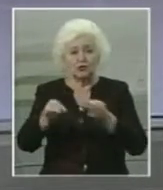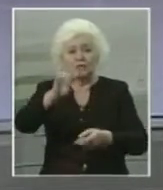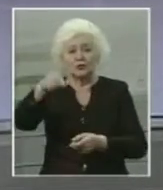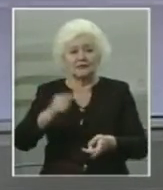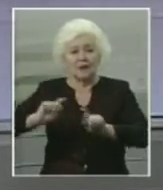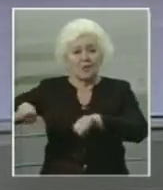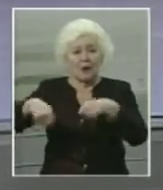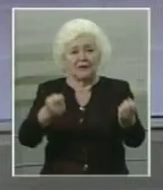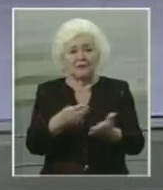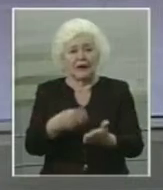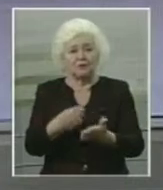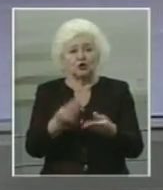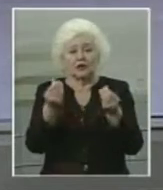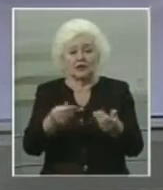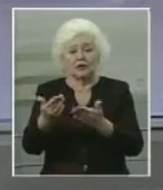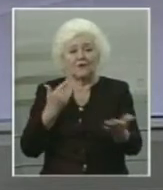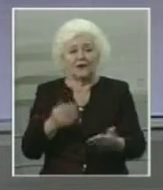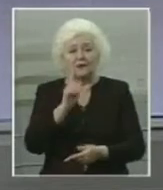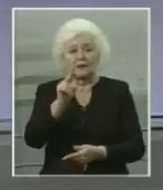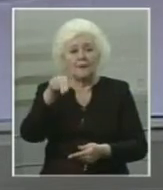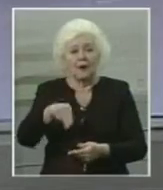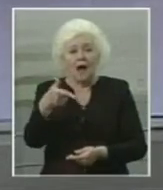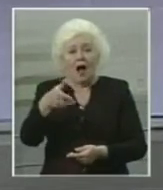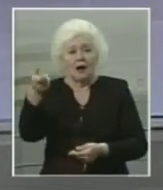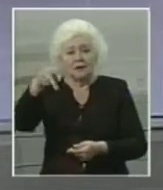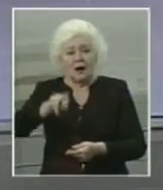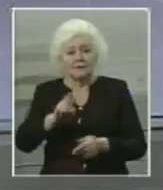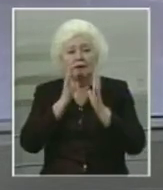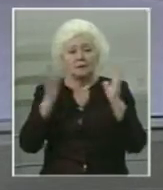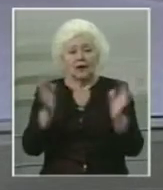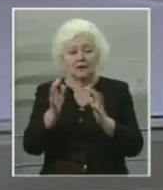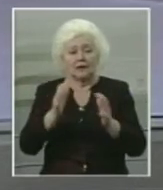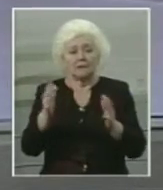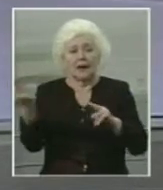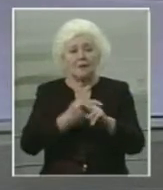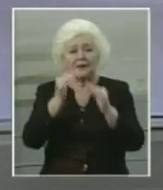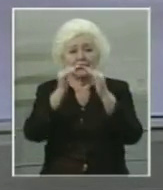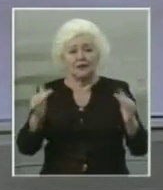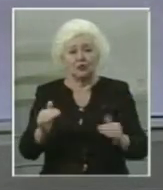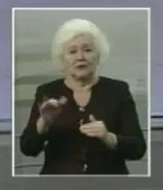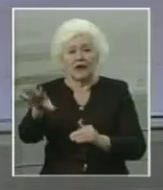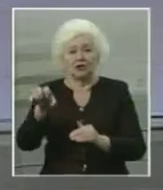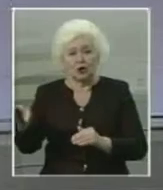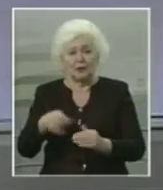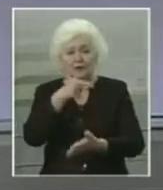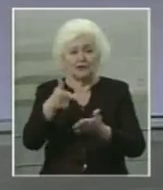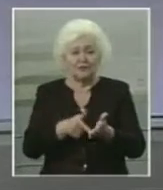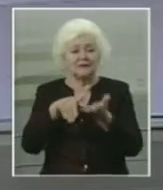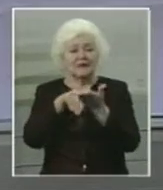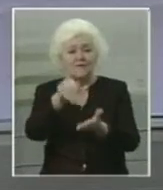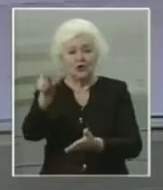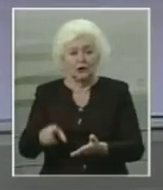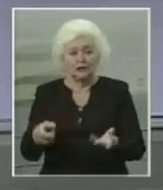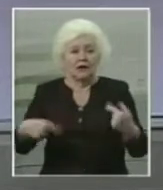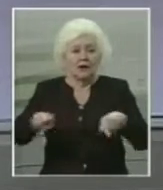вимогою передати бюджетні гроші від комунального підприємства «Гарантія», яке опікується безпритульними тваринами в місті, волонтерам. Як